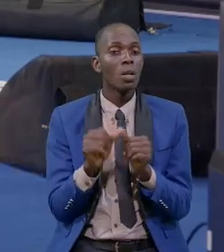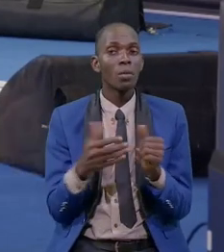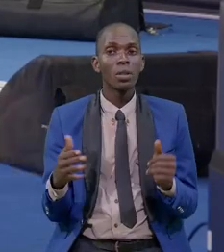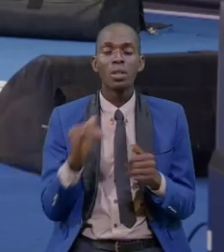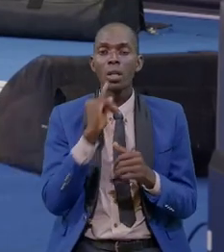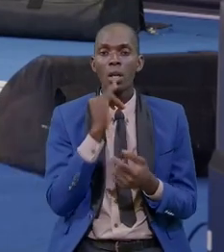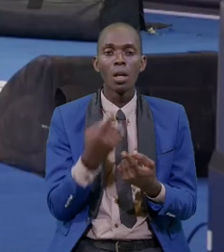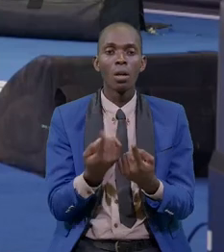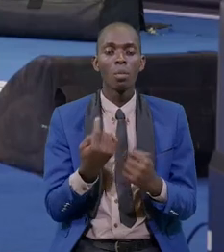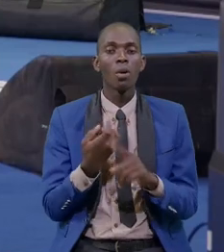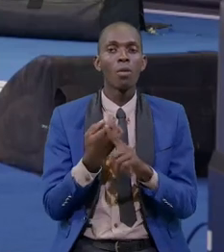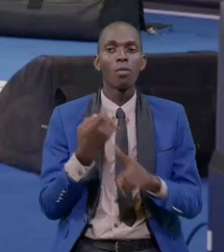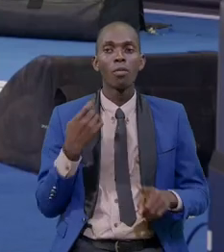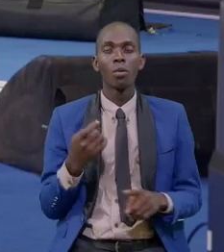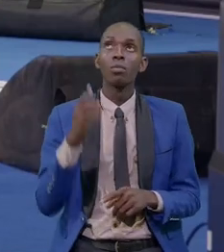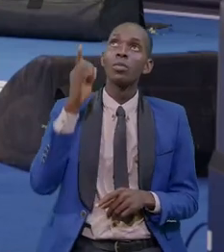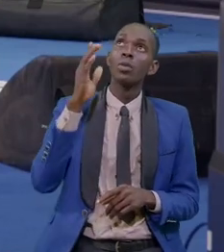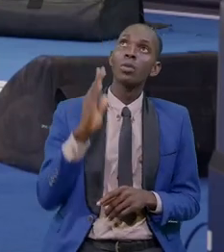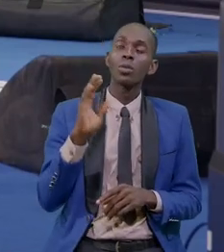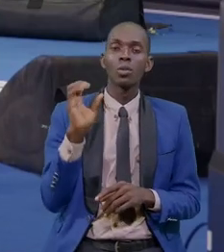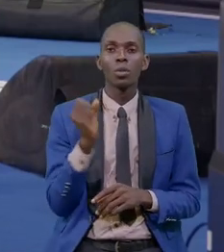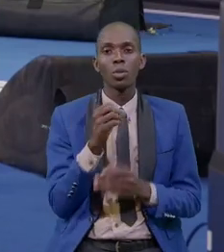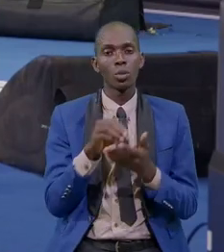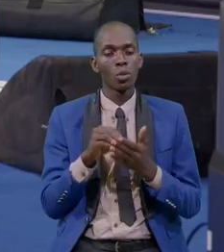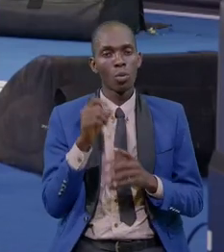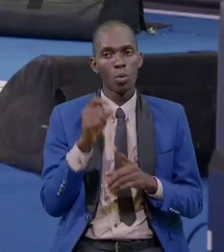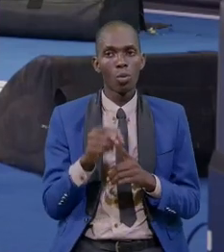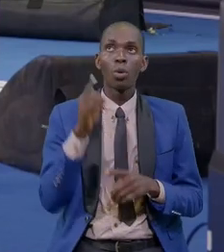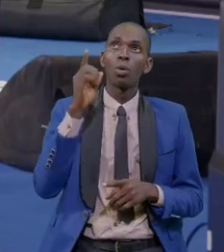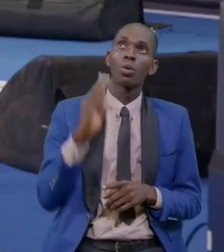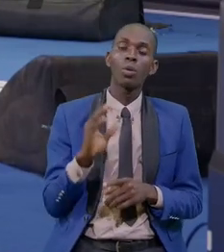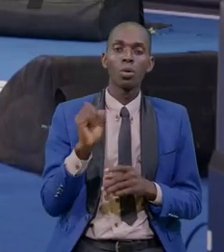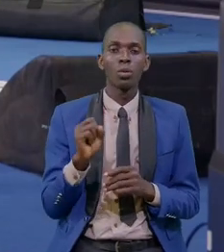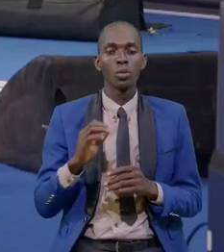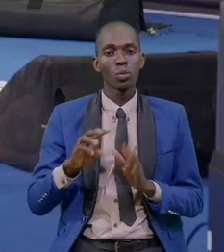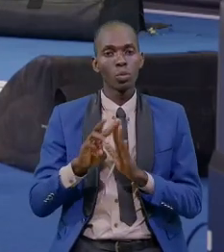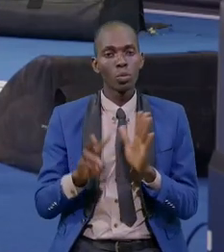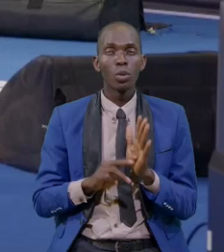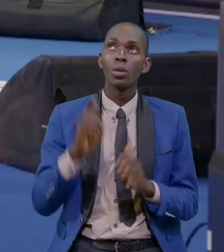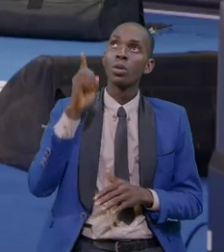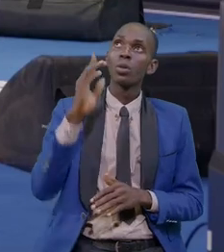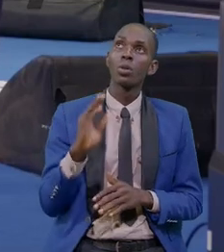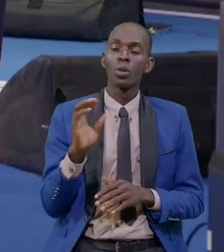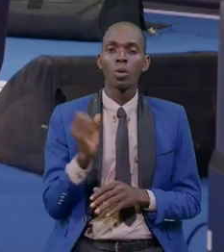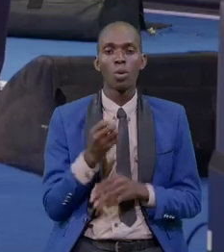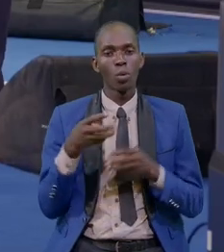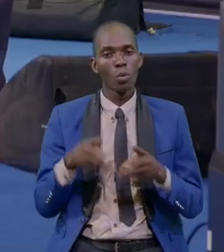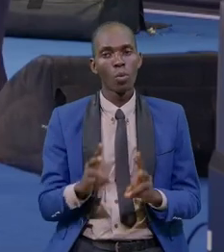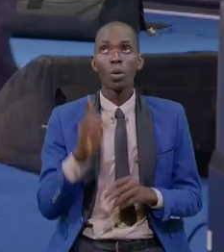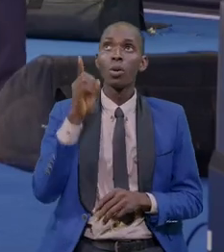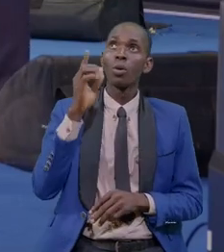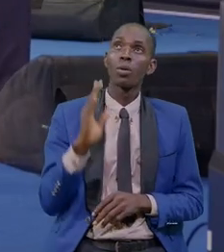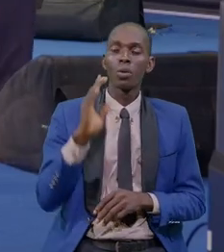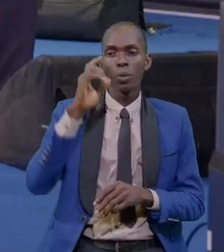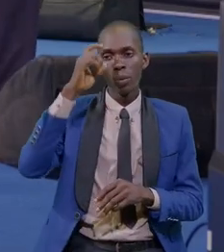la source de la parole de Dieu. La parole de Dieu, la volonté de Dieu, la voix de Dieu, la sagesse de